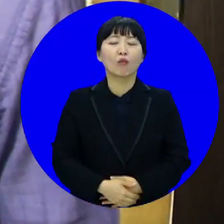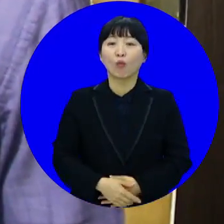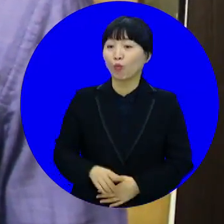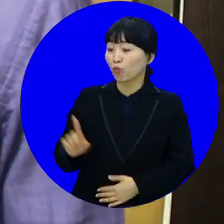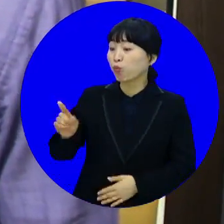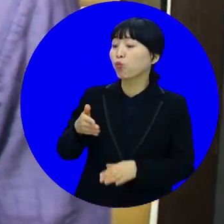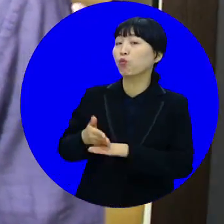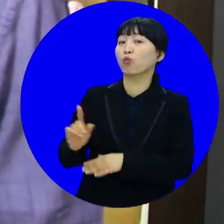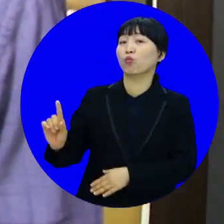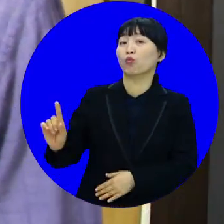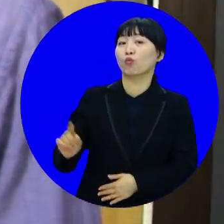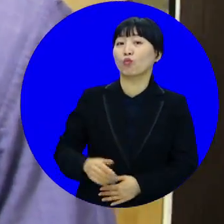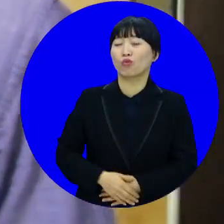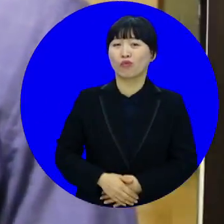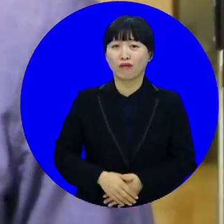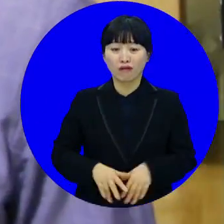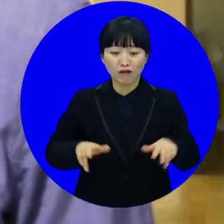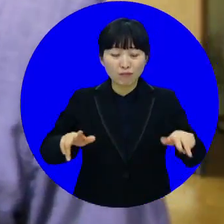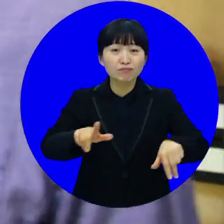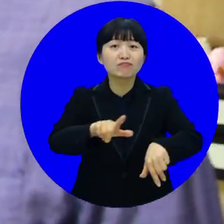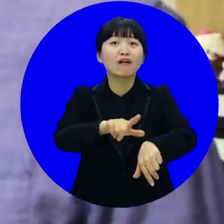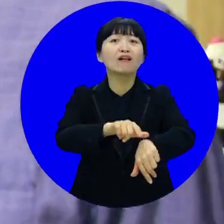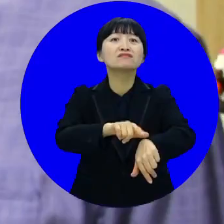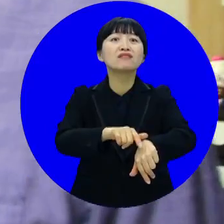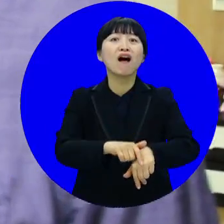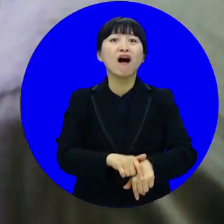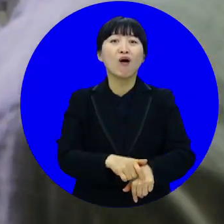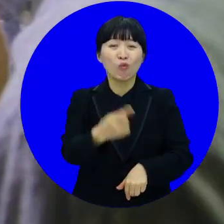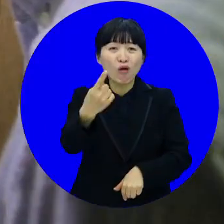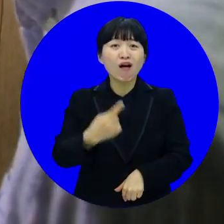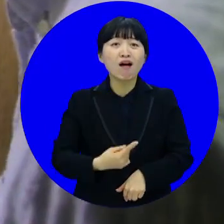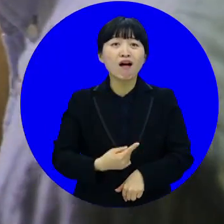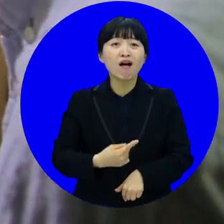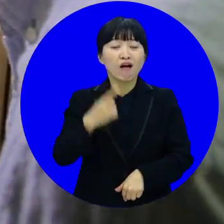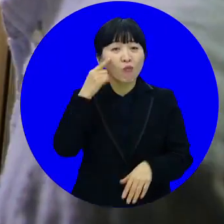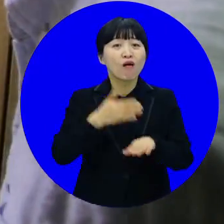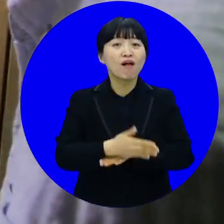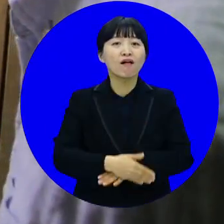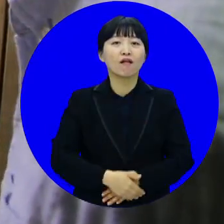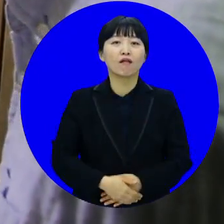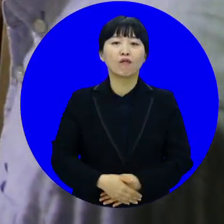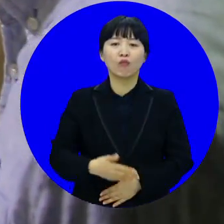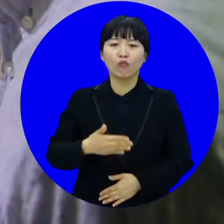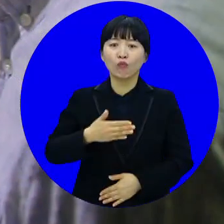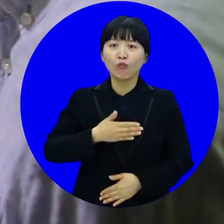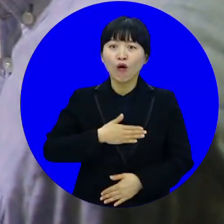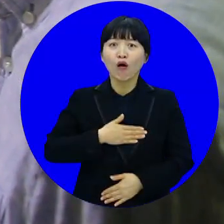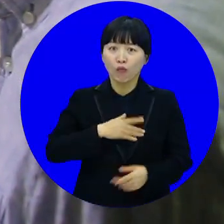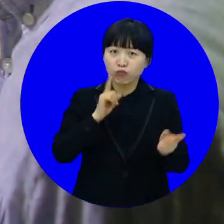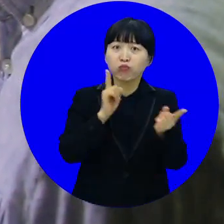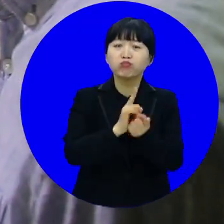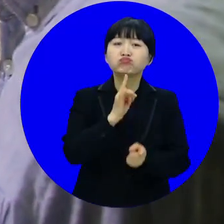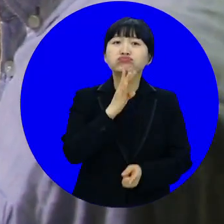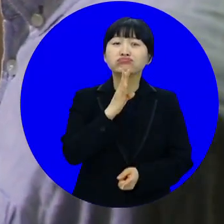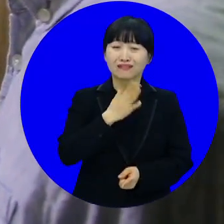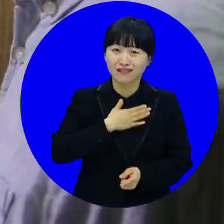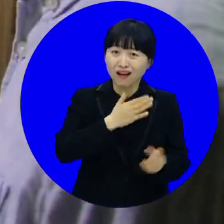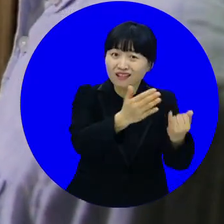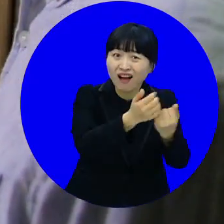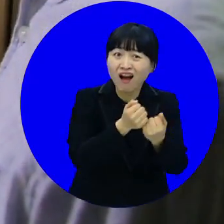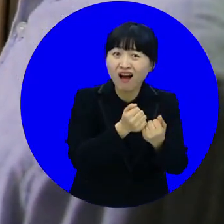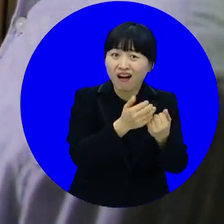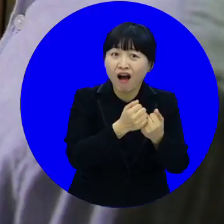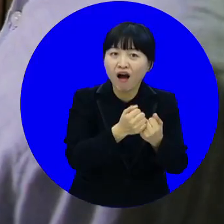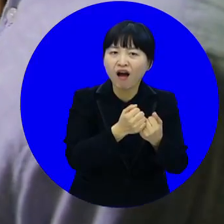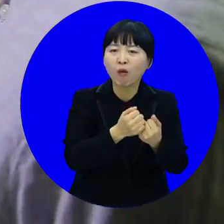뭐가 늦어 이게? 아 지금 시간이 몇 시인데 이제 오냐고. 왜 이렇게 늦게 와? 내가 내 애 보는데 내가 유괴를 해?